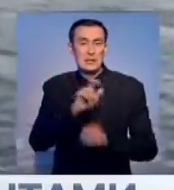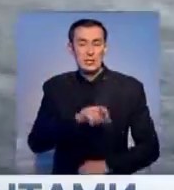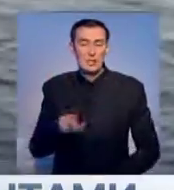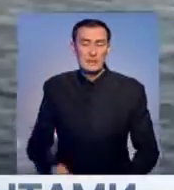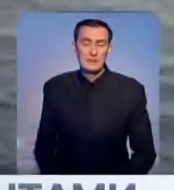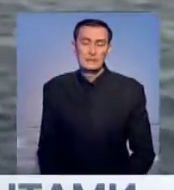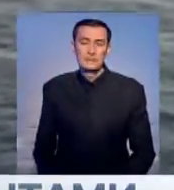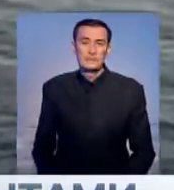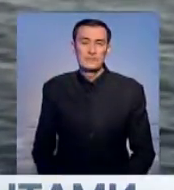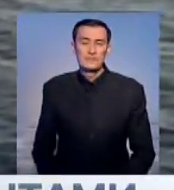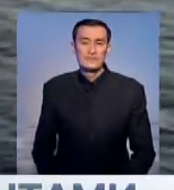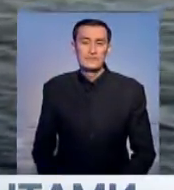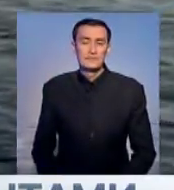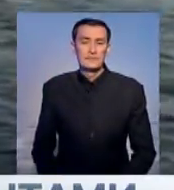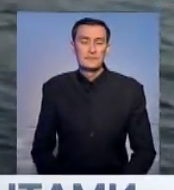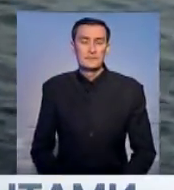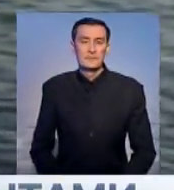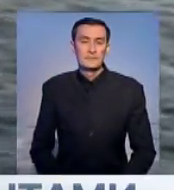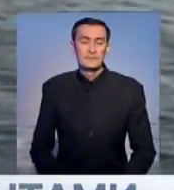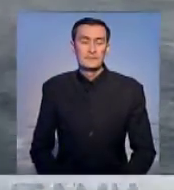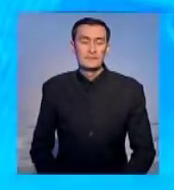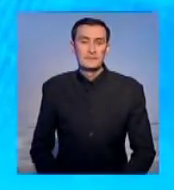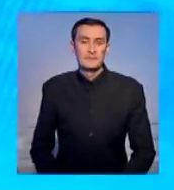650 нелегалов.